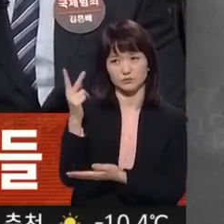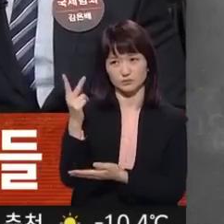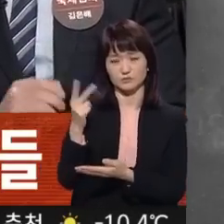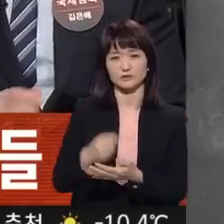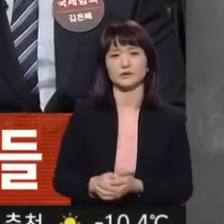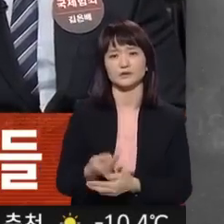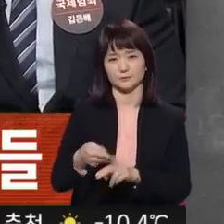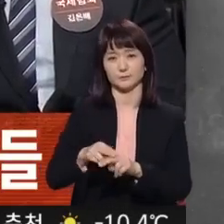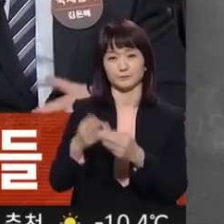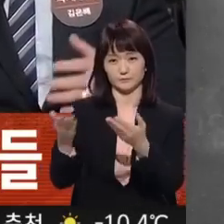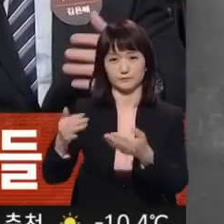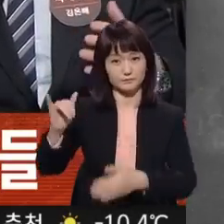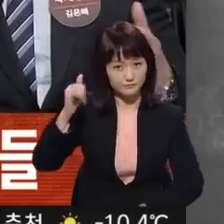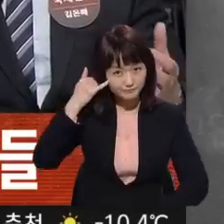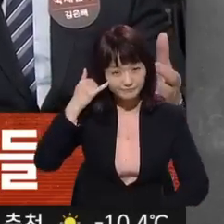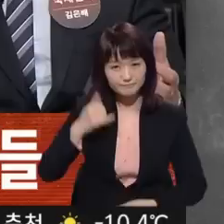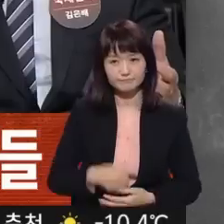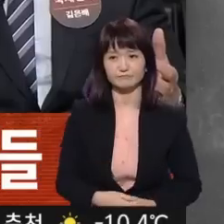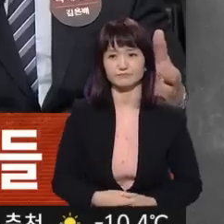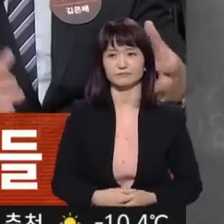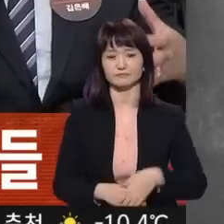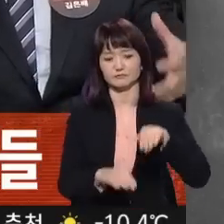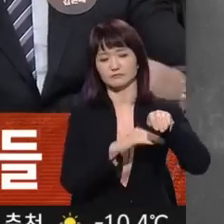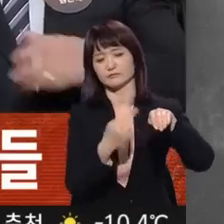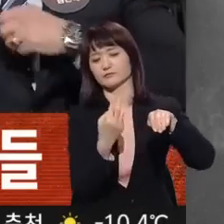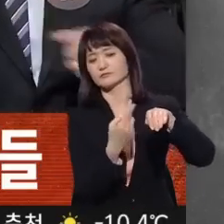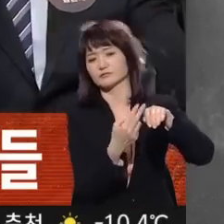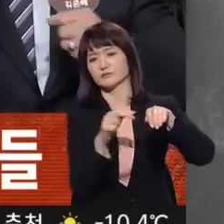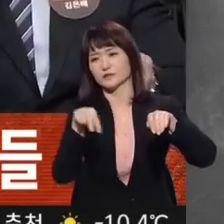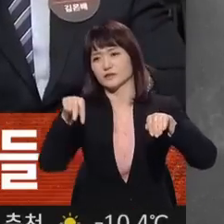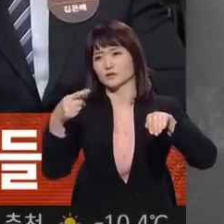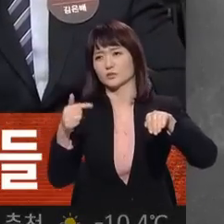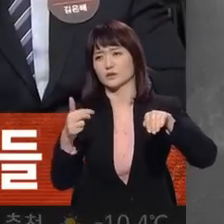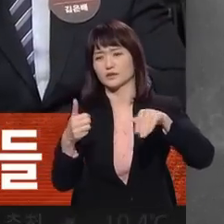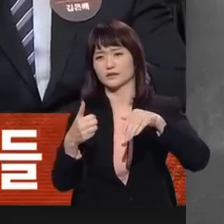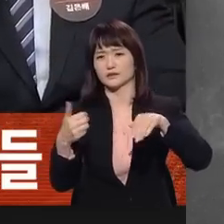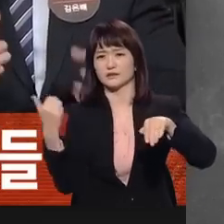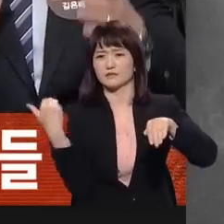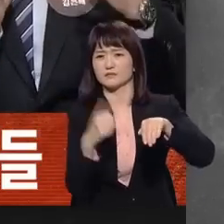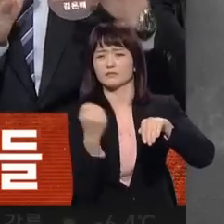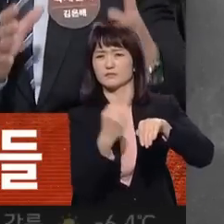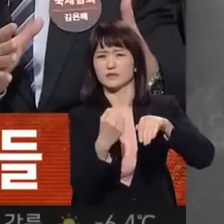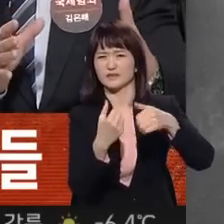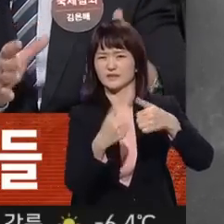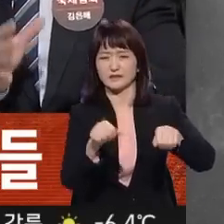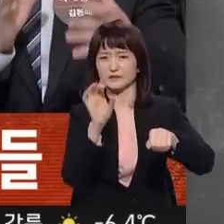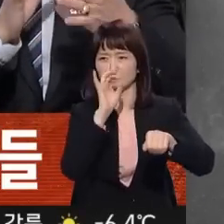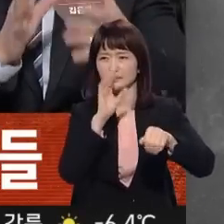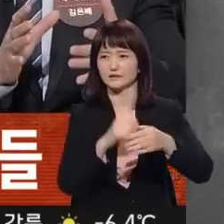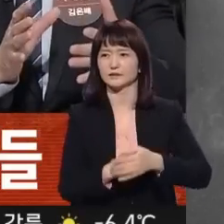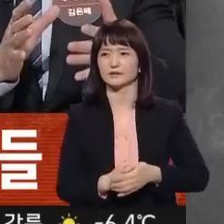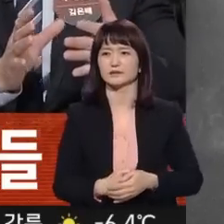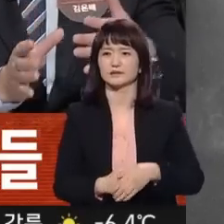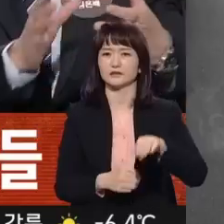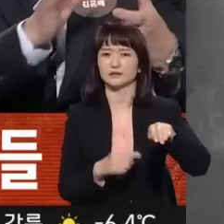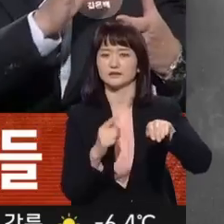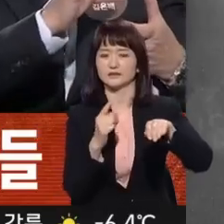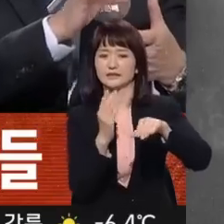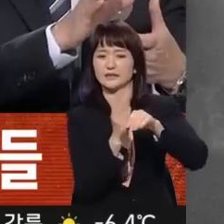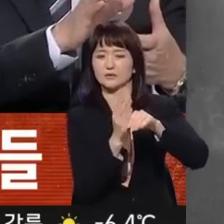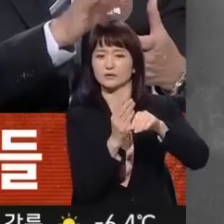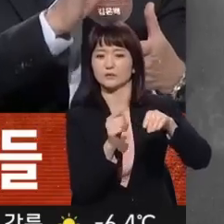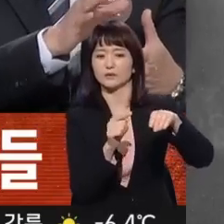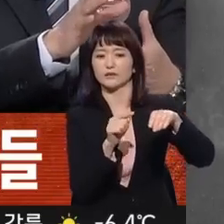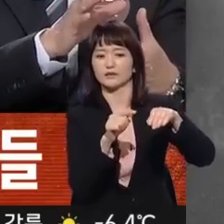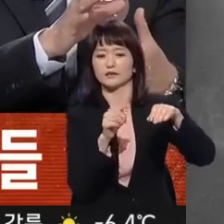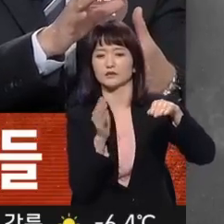주시고 어떻든 저 유리창을 깰 때 보니까는 소화기로 쾅쾅 안 깨지 않습니까? 예. 근데 유리창은 가운데 부분이 아니고 끝부분을